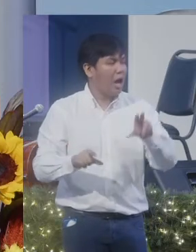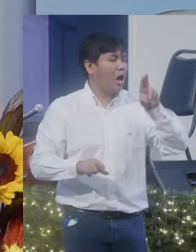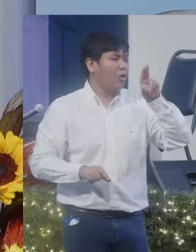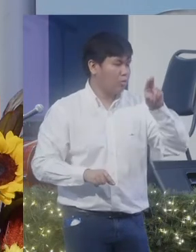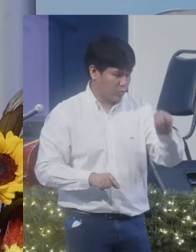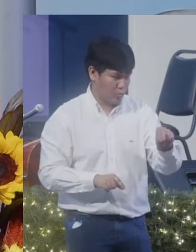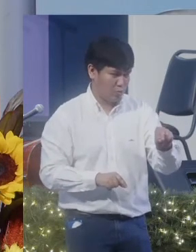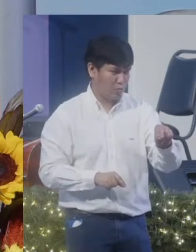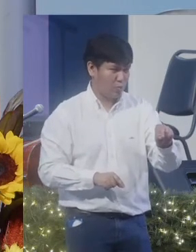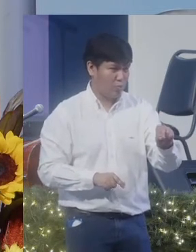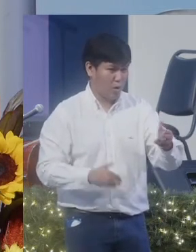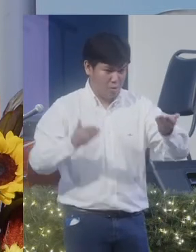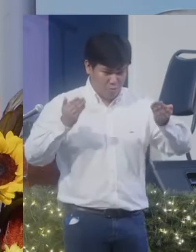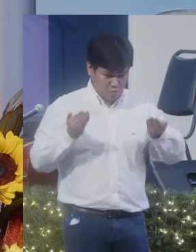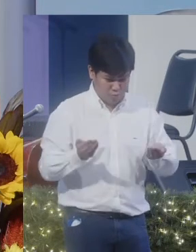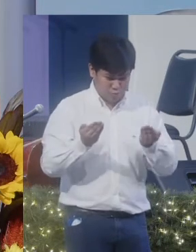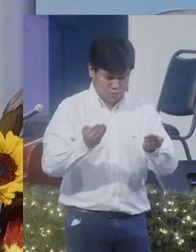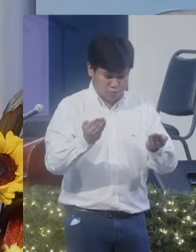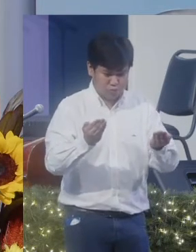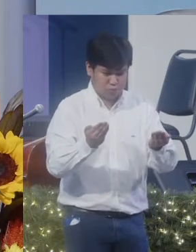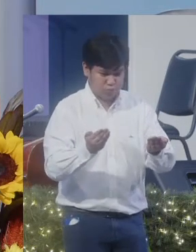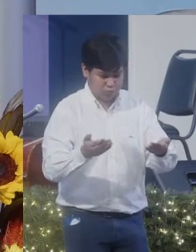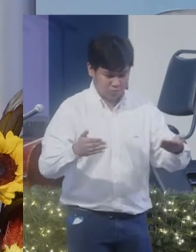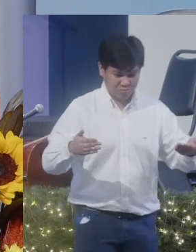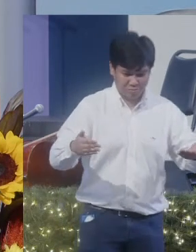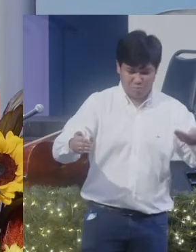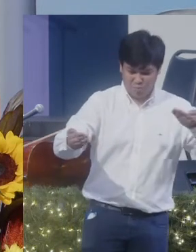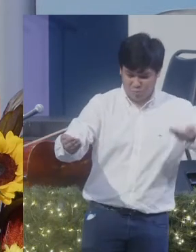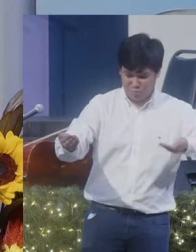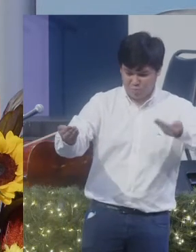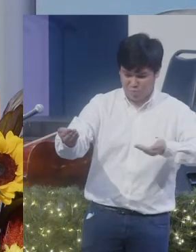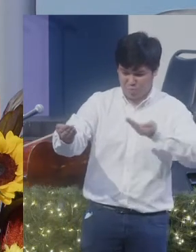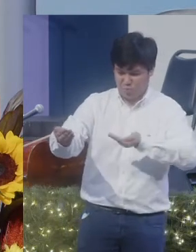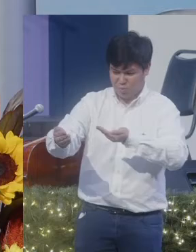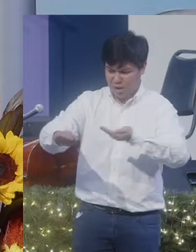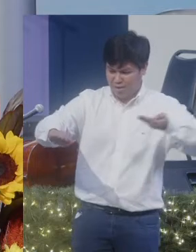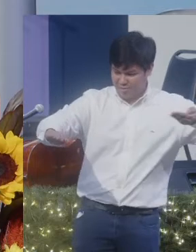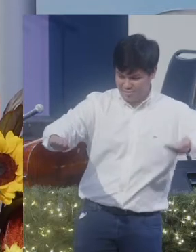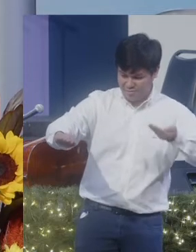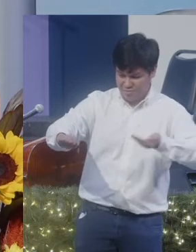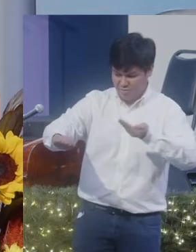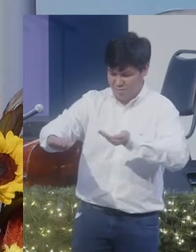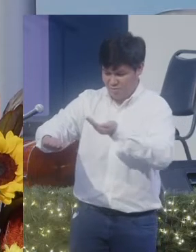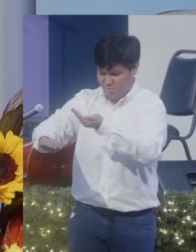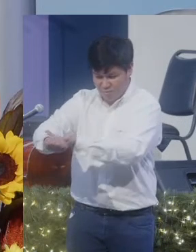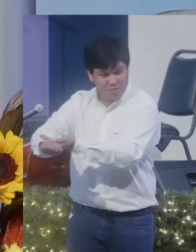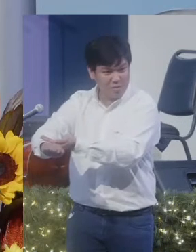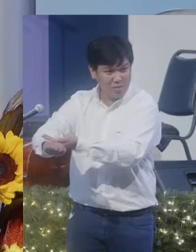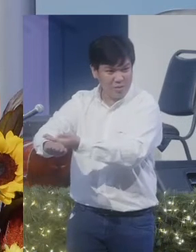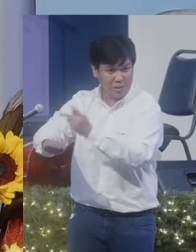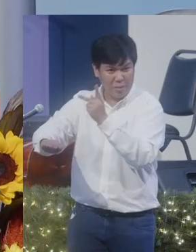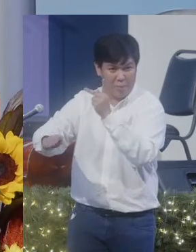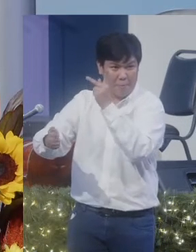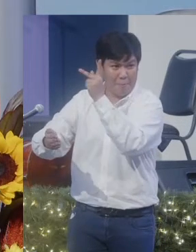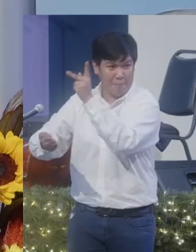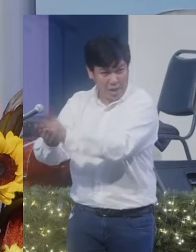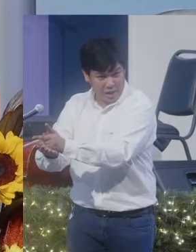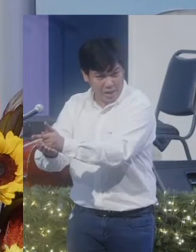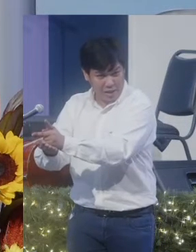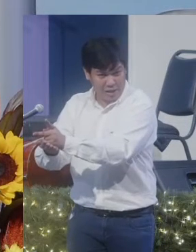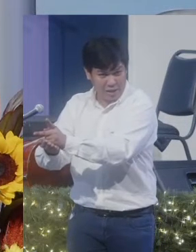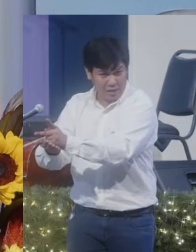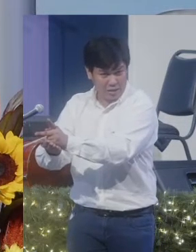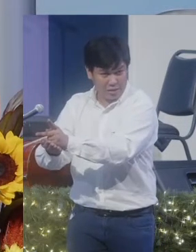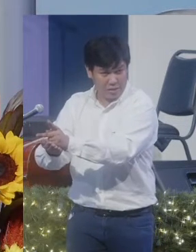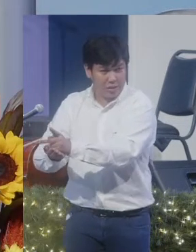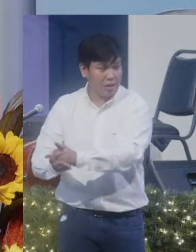yung kanilang boats, kanilang kayamanan, kanilang kabuhayan, kanilang matagal ng pamumuhay.